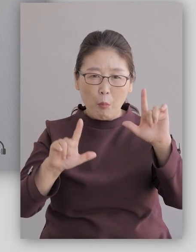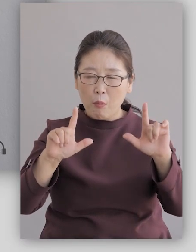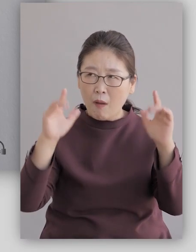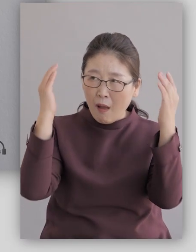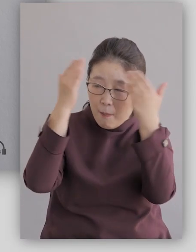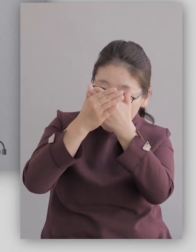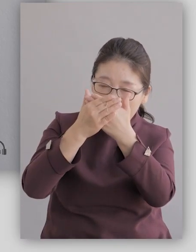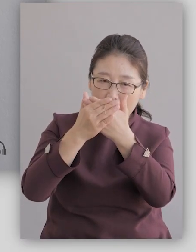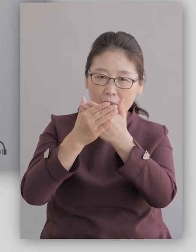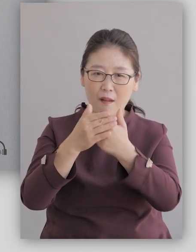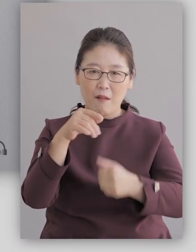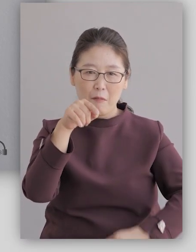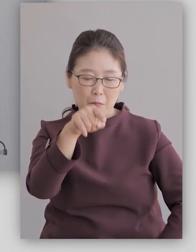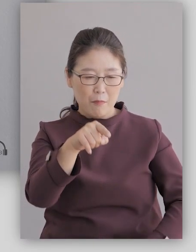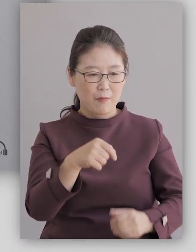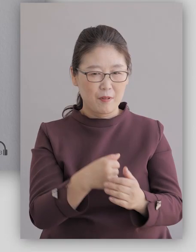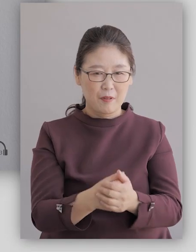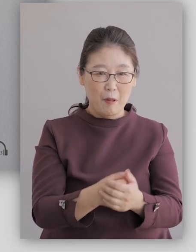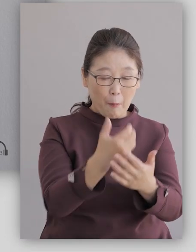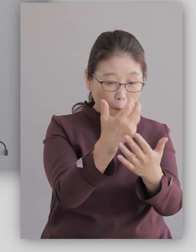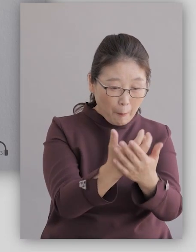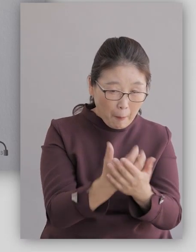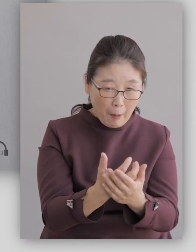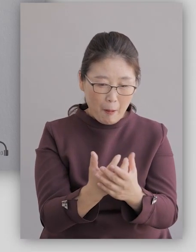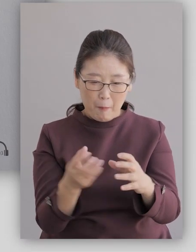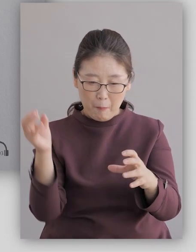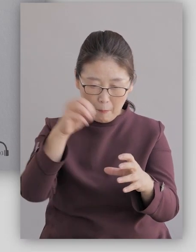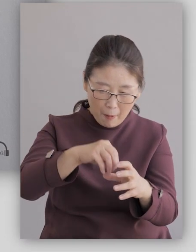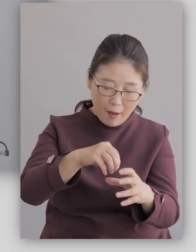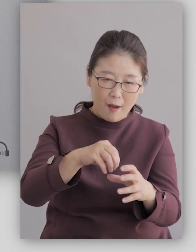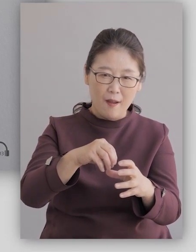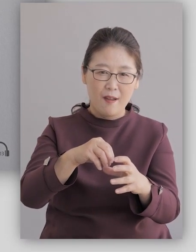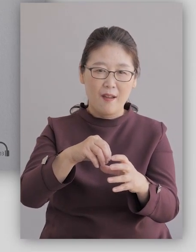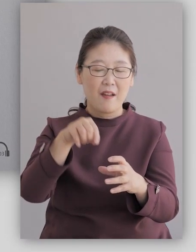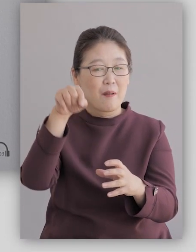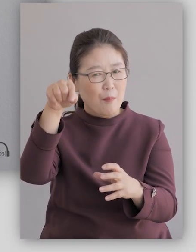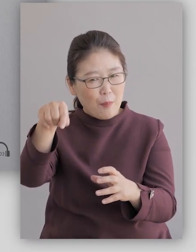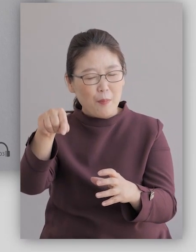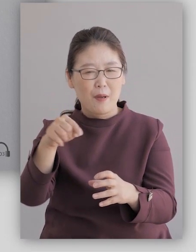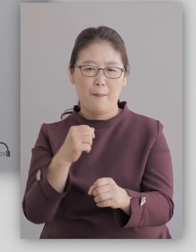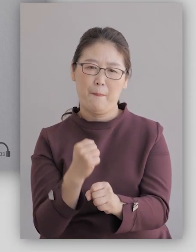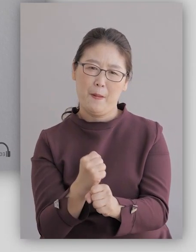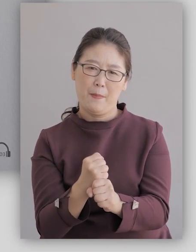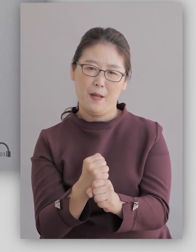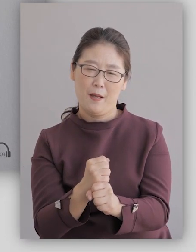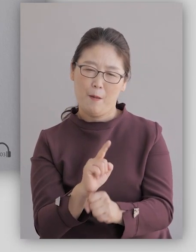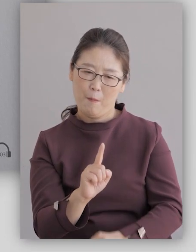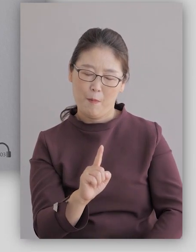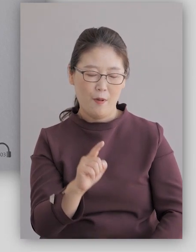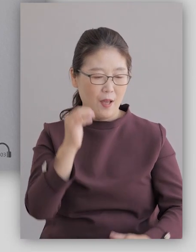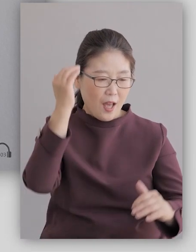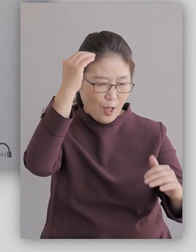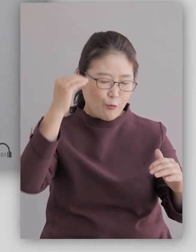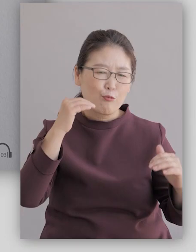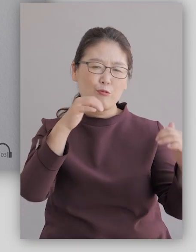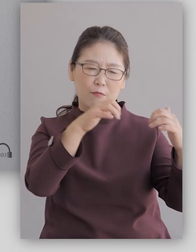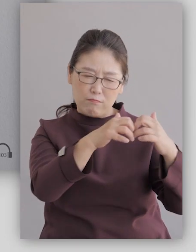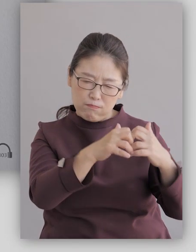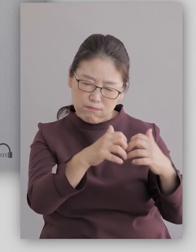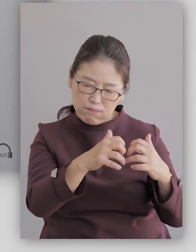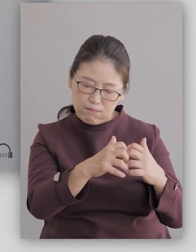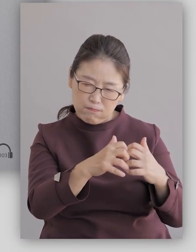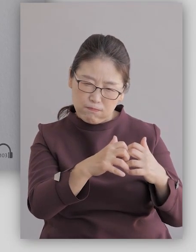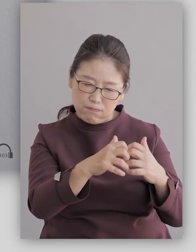표현하고 오브제를 통해서 섞어서 표현한 이 부분이 마치 한국전쟁의 모든 것들을 생각할